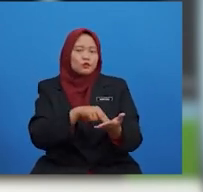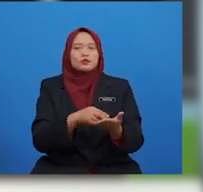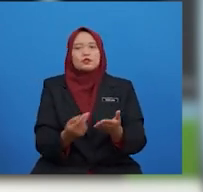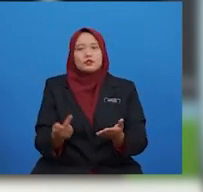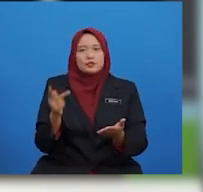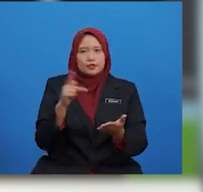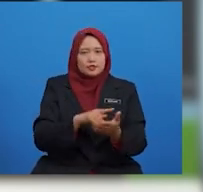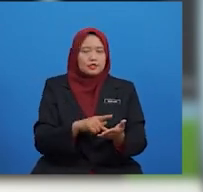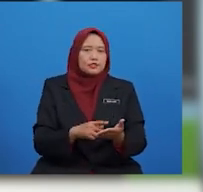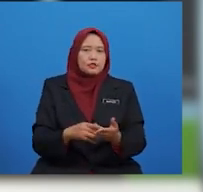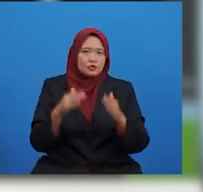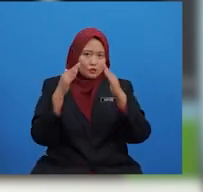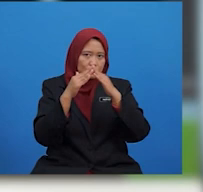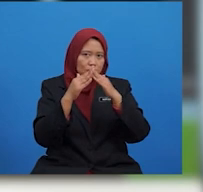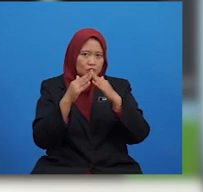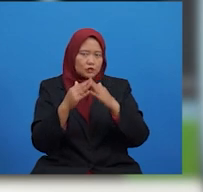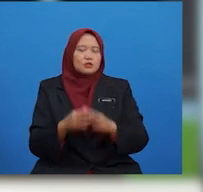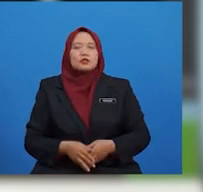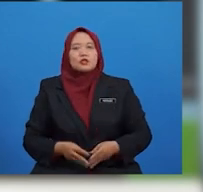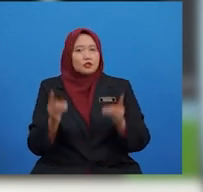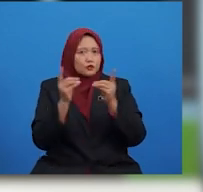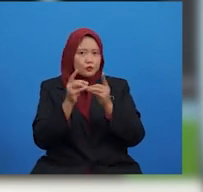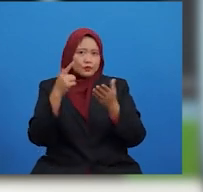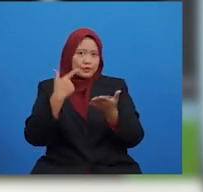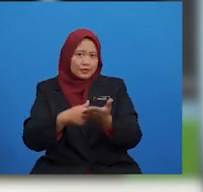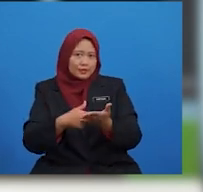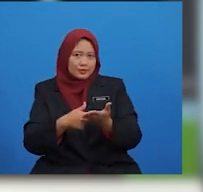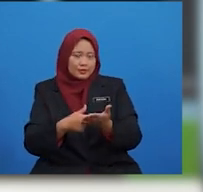ya. Jumpa lagi di episod